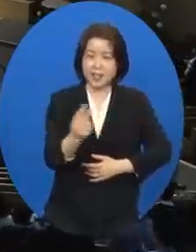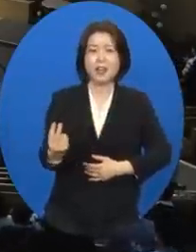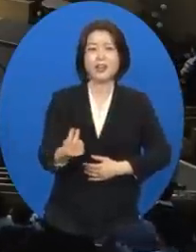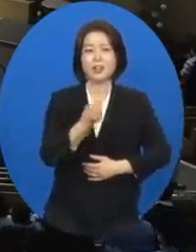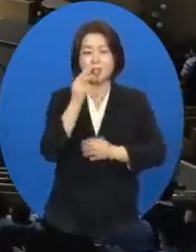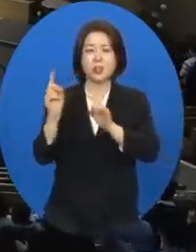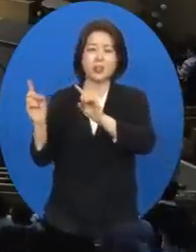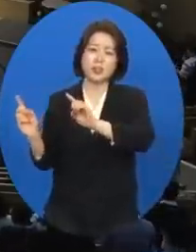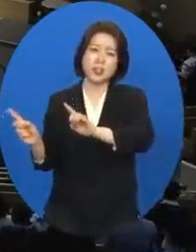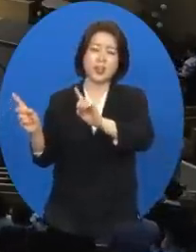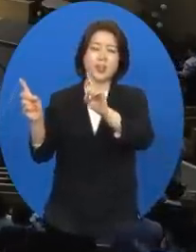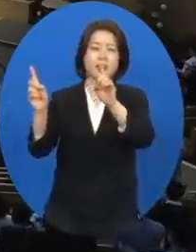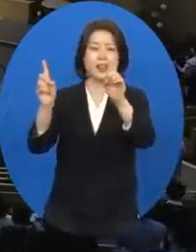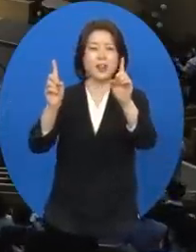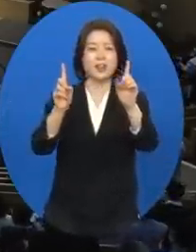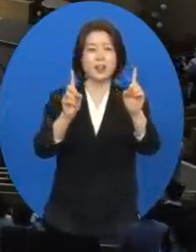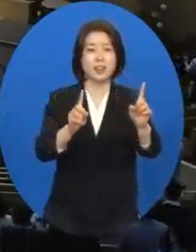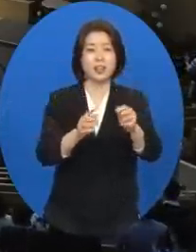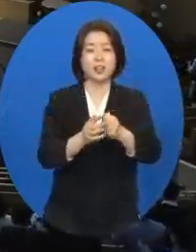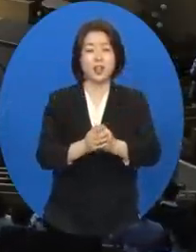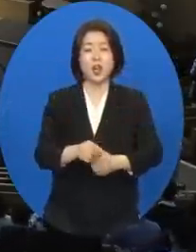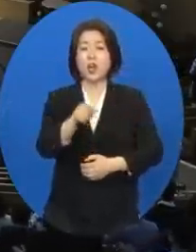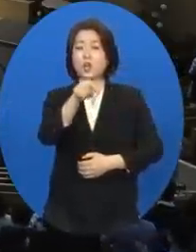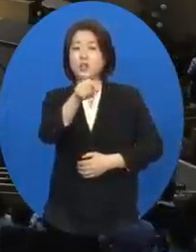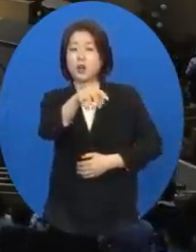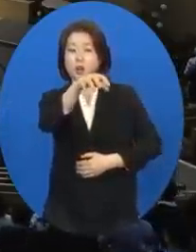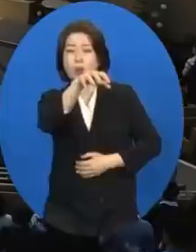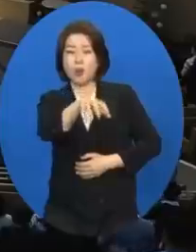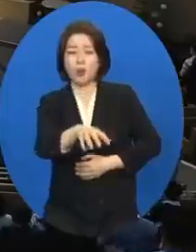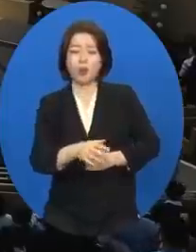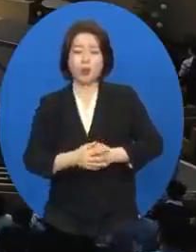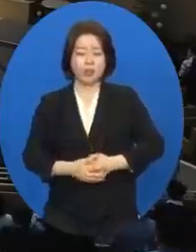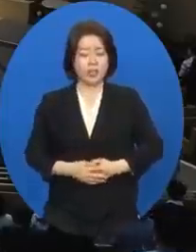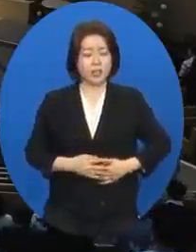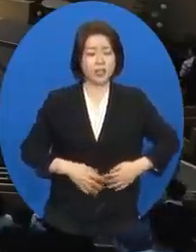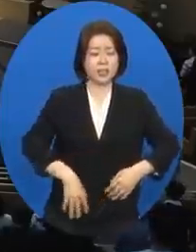해서 거기 win a book